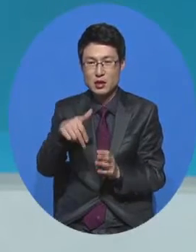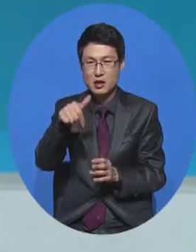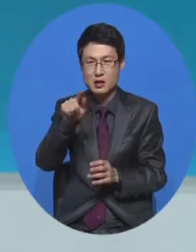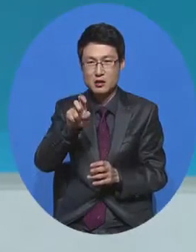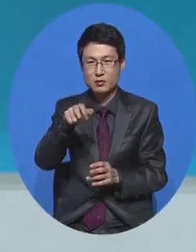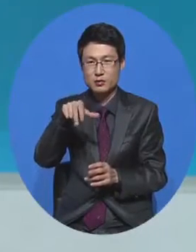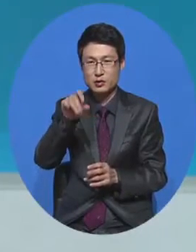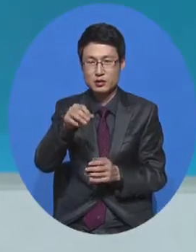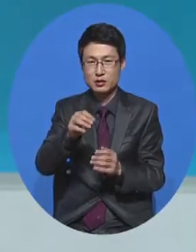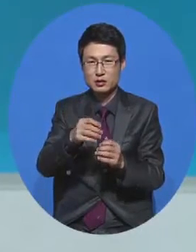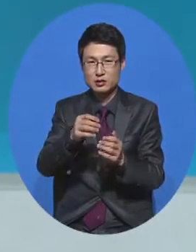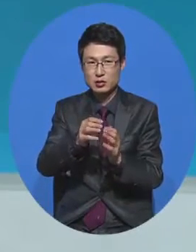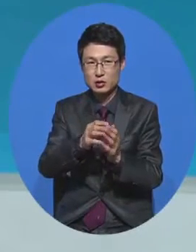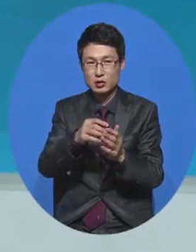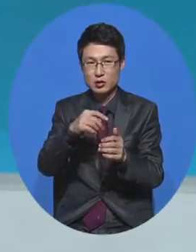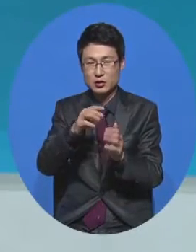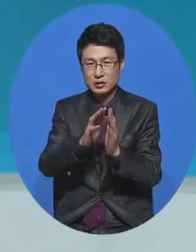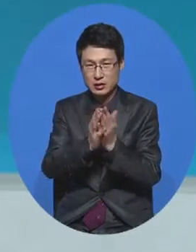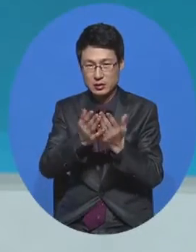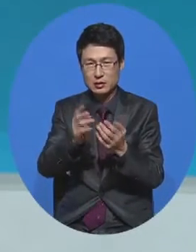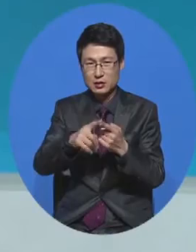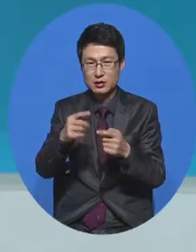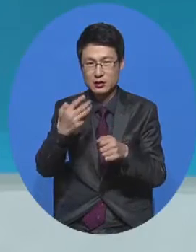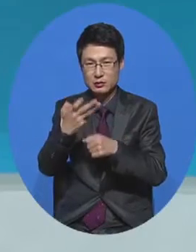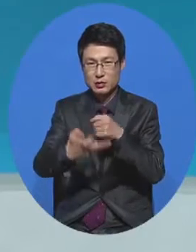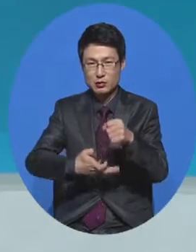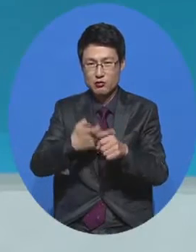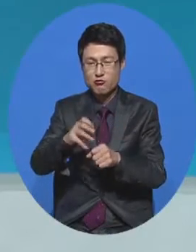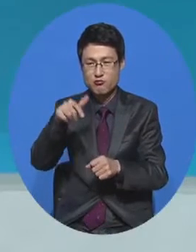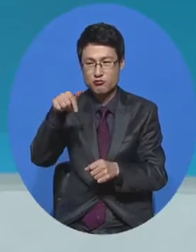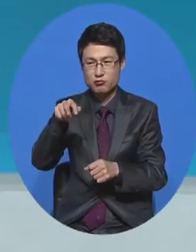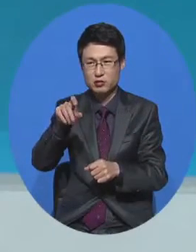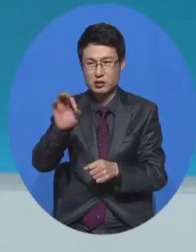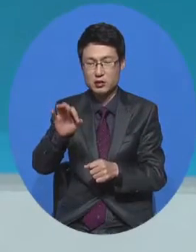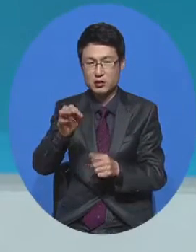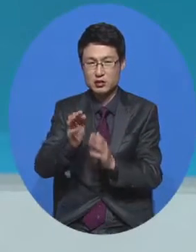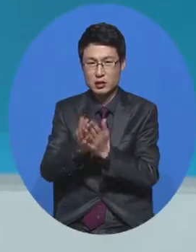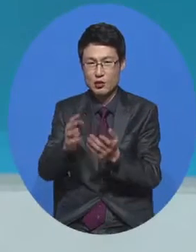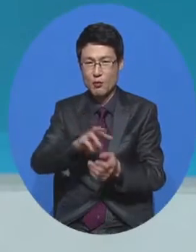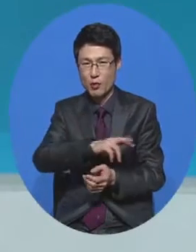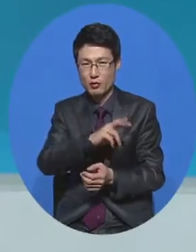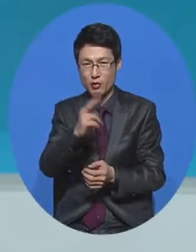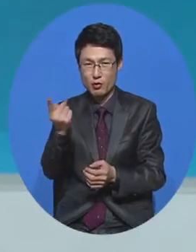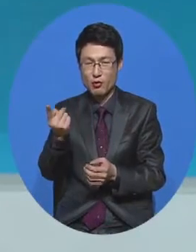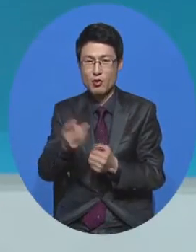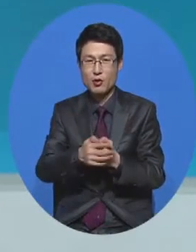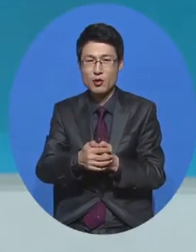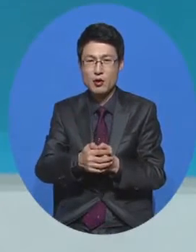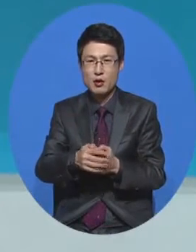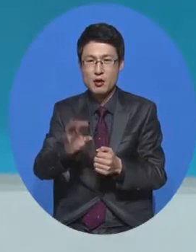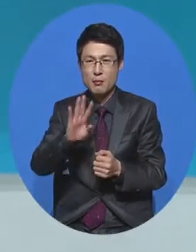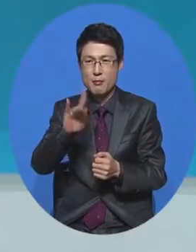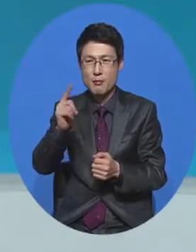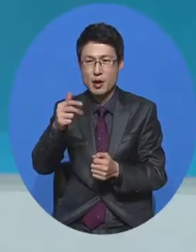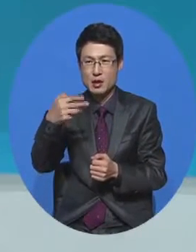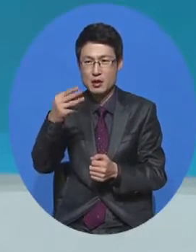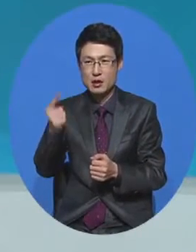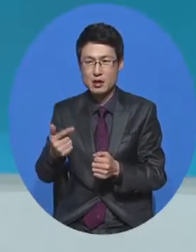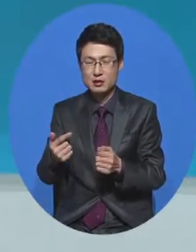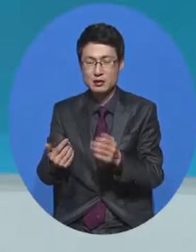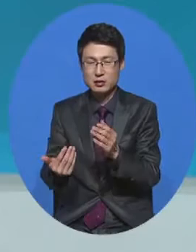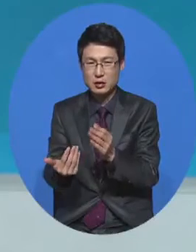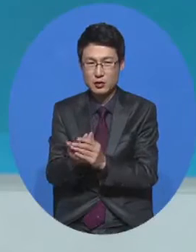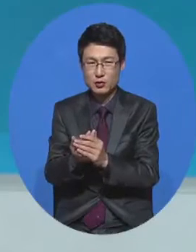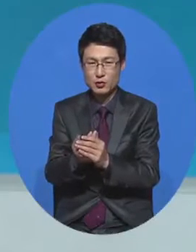교과서는 13년만에 다시 이제 국정 그것으로 전환이 되면서 다른 한 사건으로 합니다